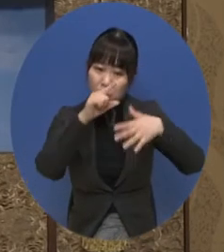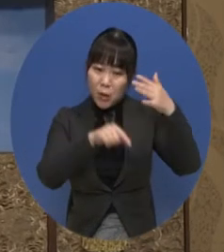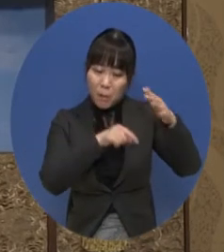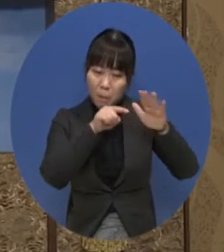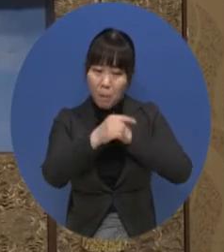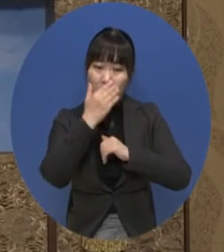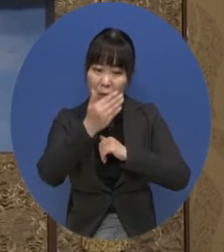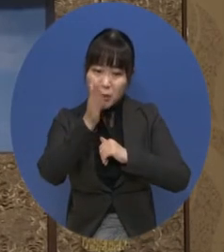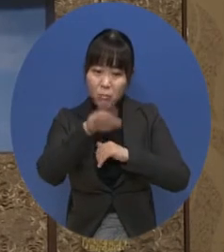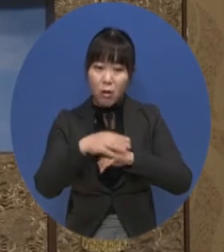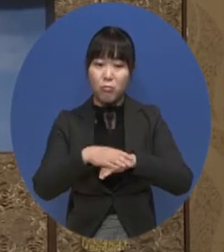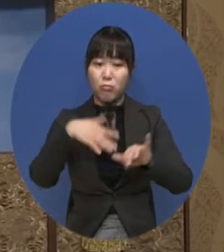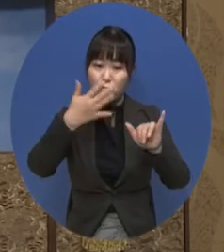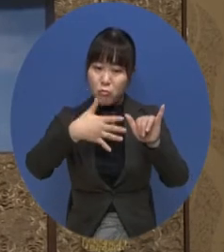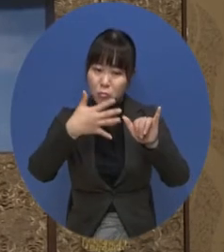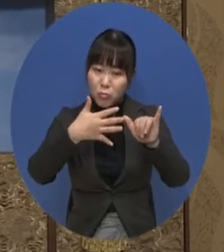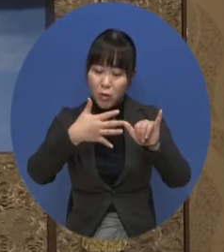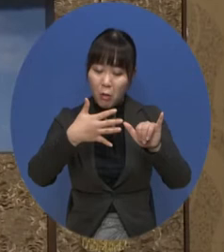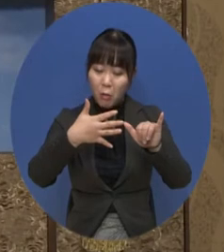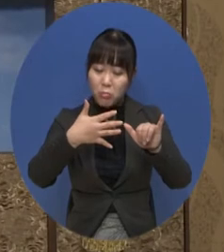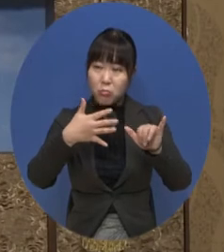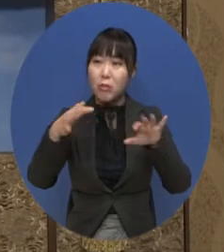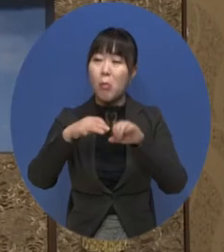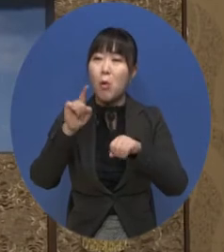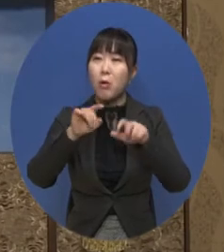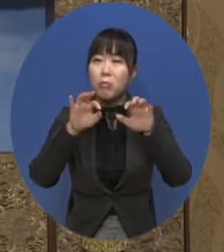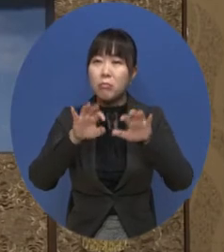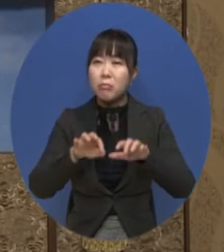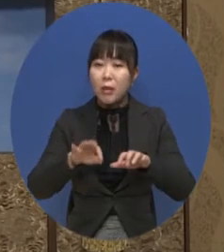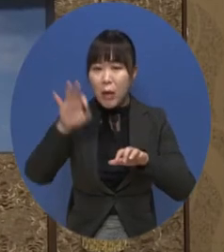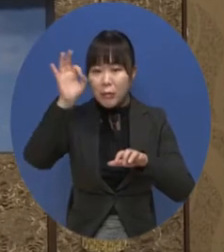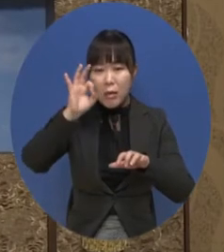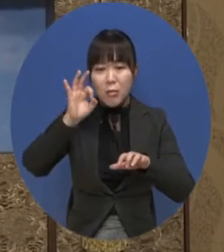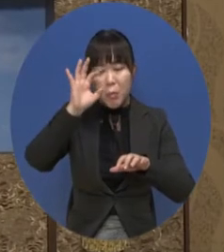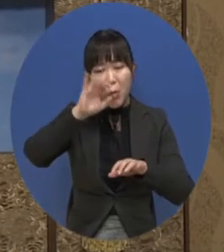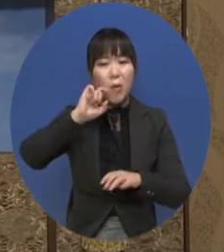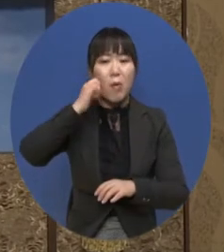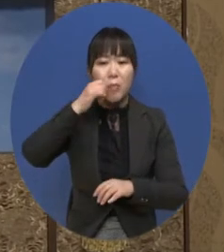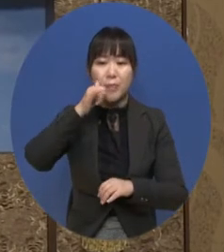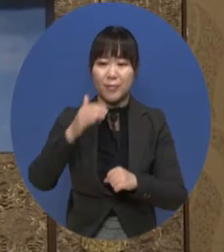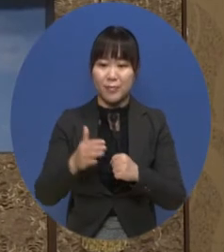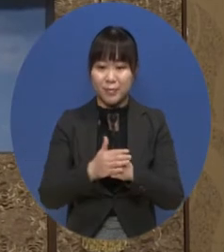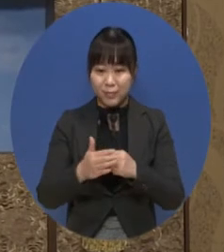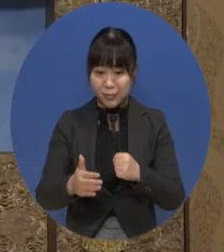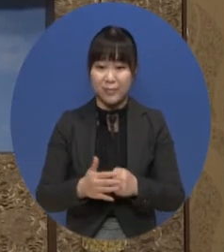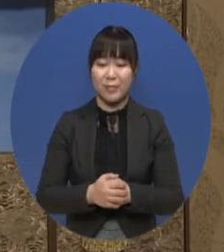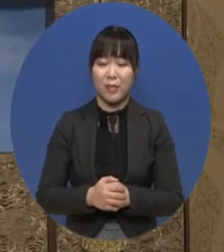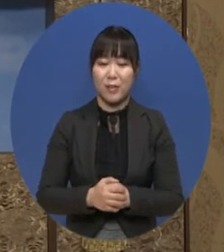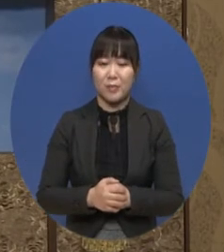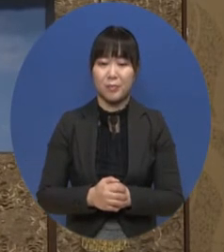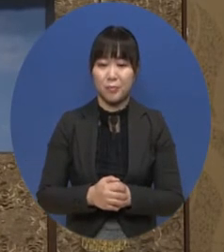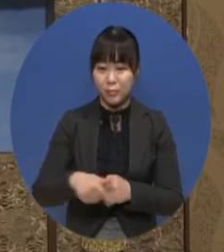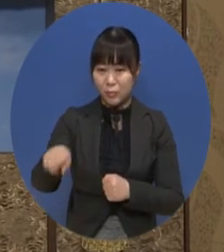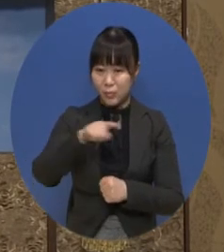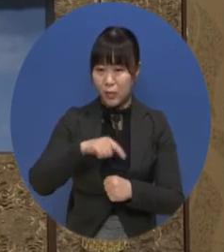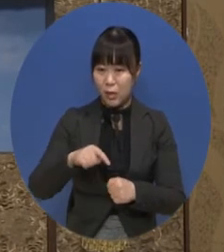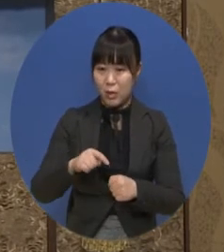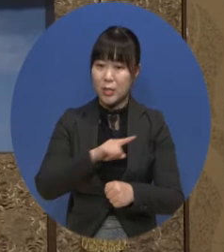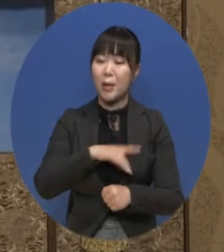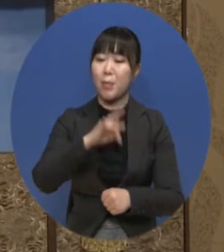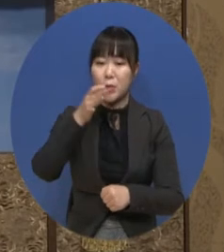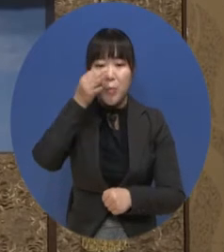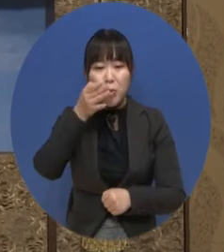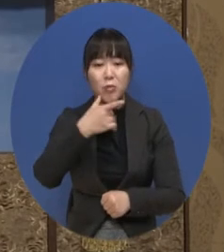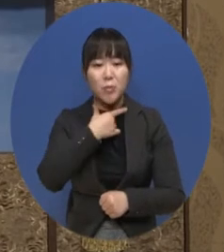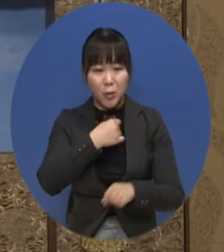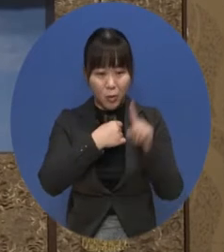수 있겠지만 뭐 유튜브에 들어가서 뭐를 찾아서 보는 건 어려울 수 있기 때문에 네. 이제 그들에게 제일 먼저 보여주고